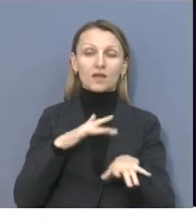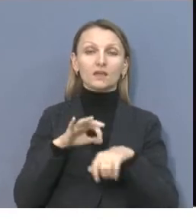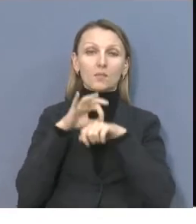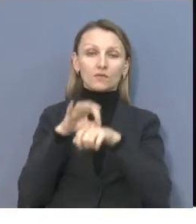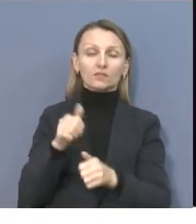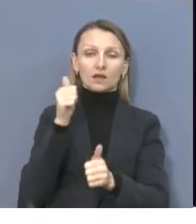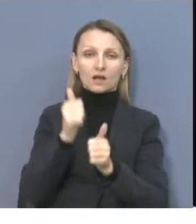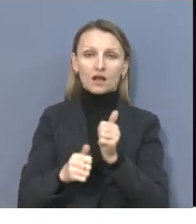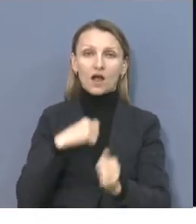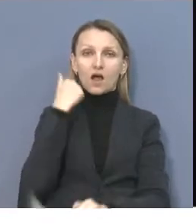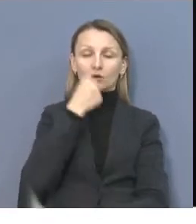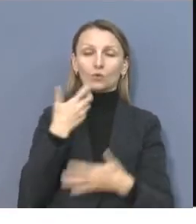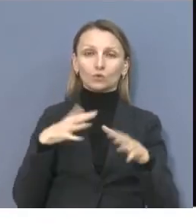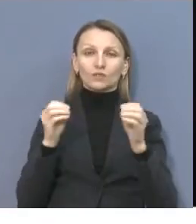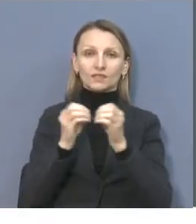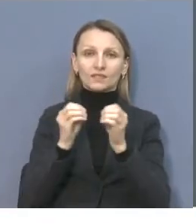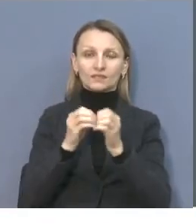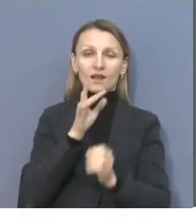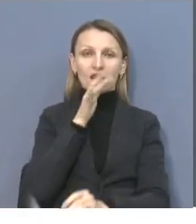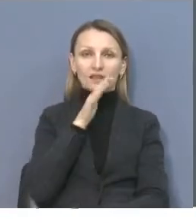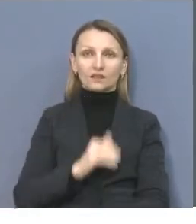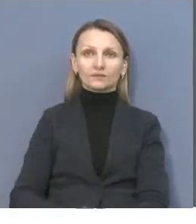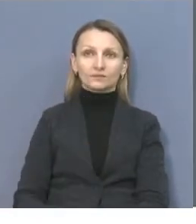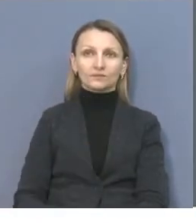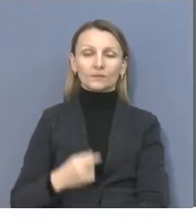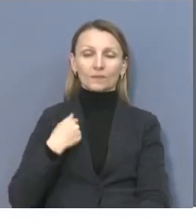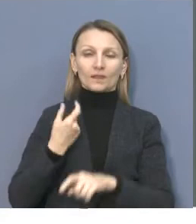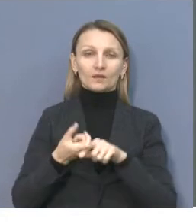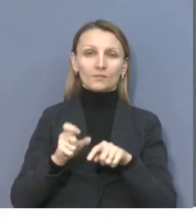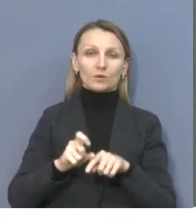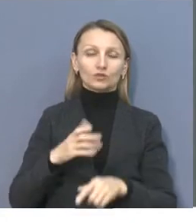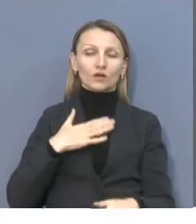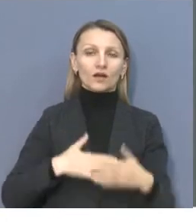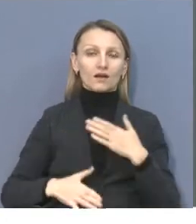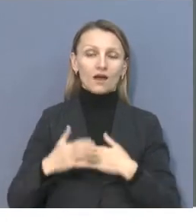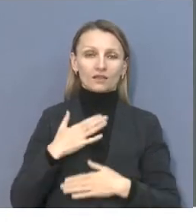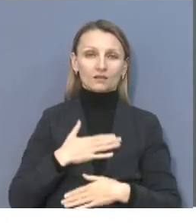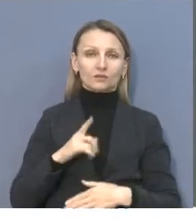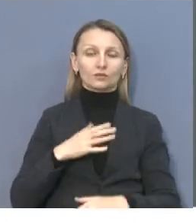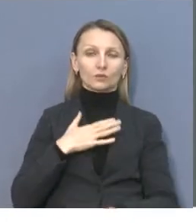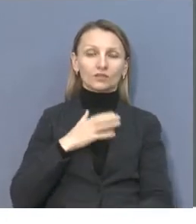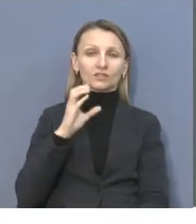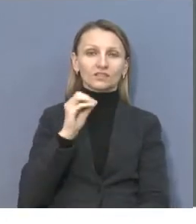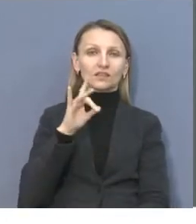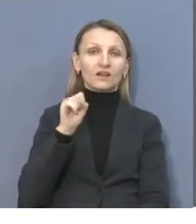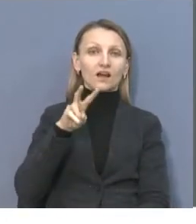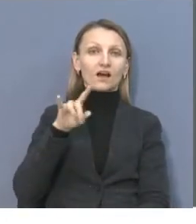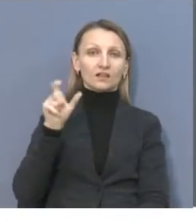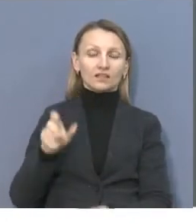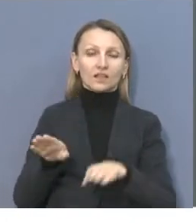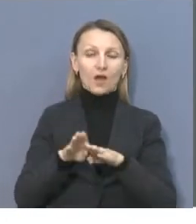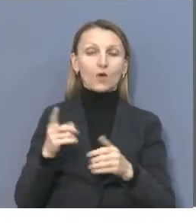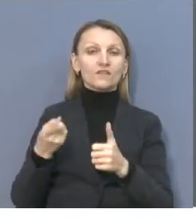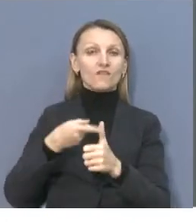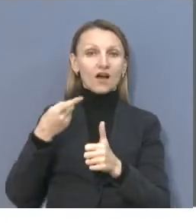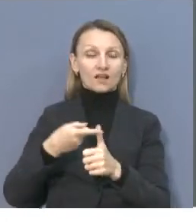ежегодно вот уже 10 лет мы очень рады что наш сериал если матчи такое звание получил